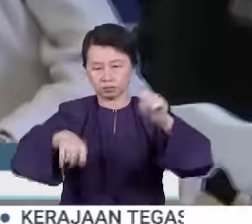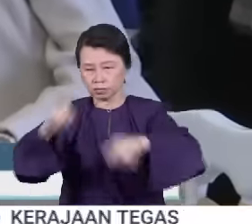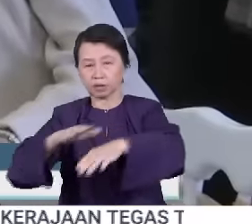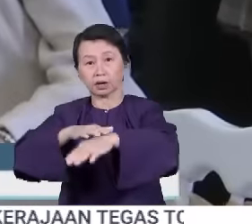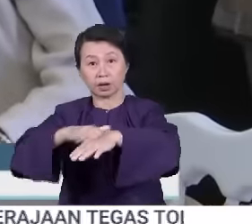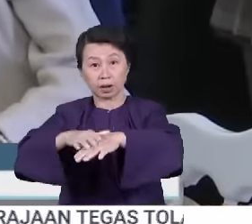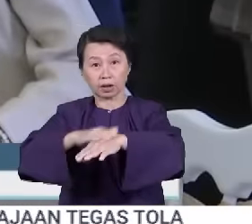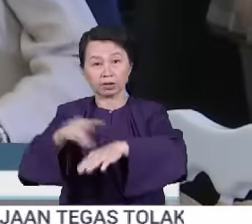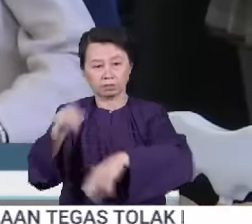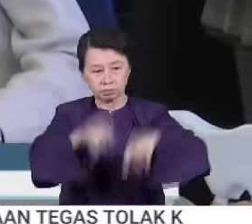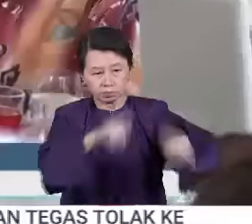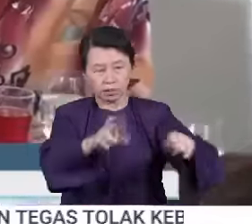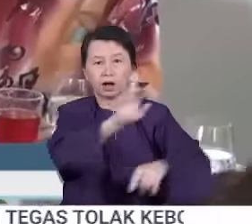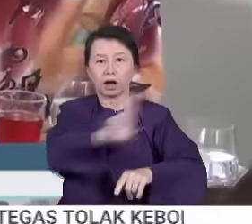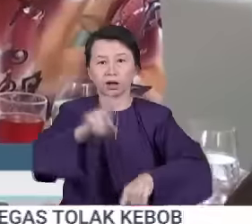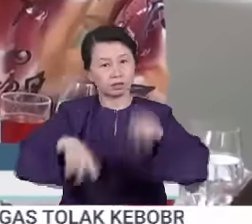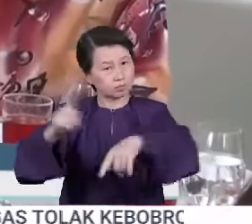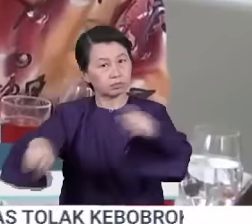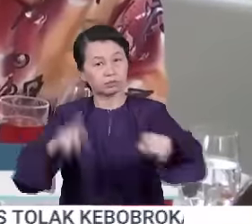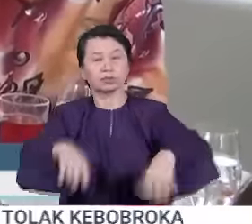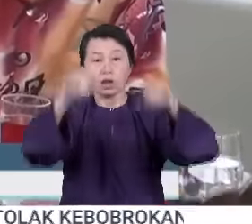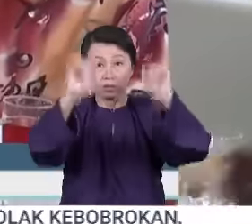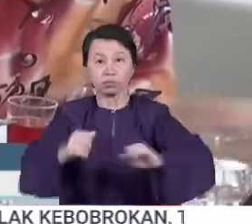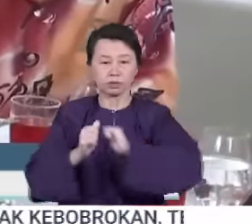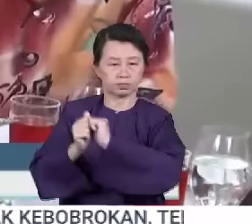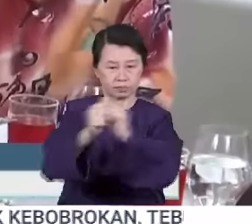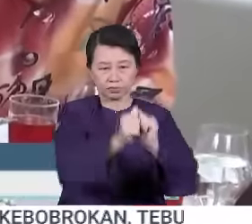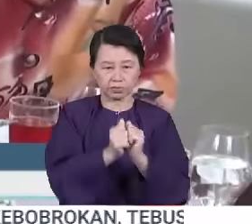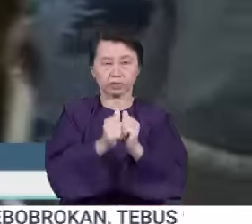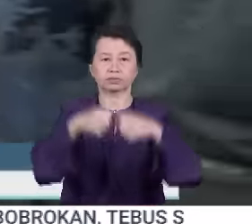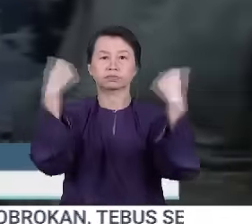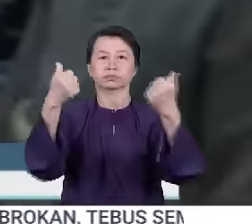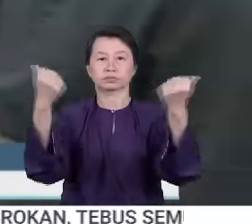kaum, berbilang agama dapat bersama-sama meraihkan.